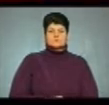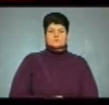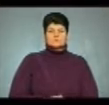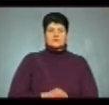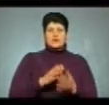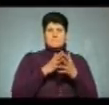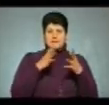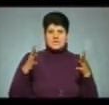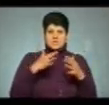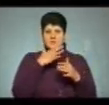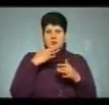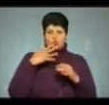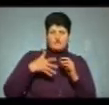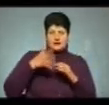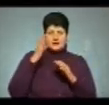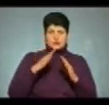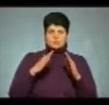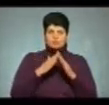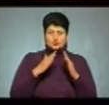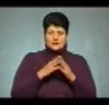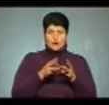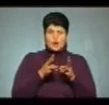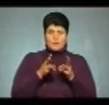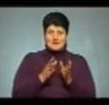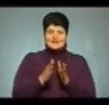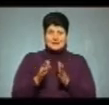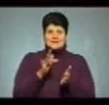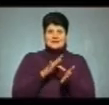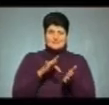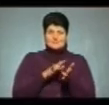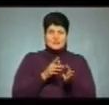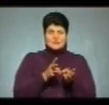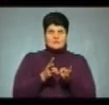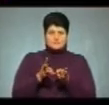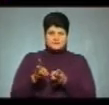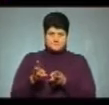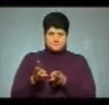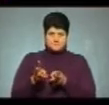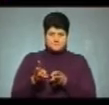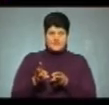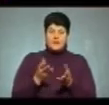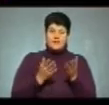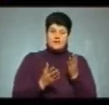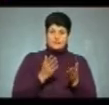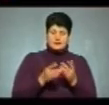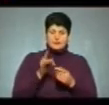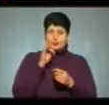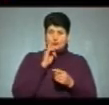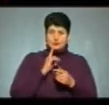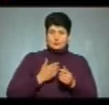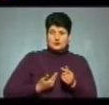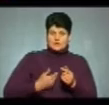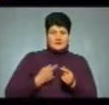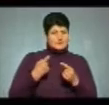Більшість багатоквартирних будинків в Україні опалюються системами централізованого теплозабезпечення. Однак комфорт проживання